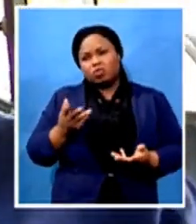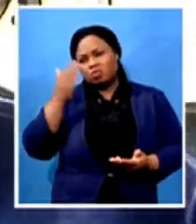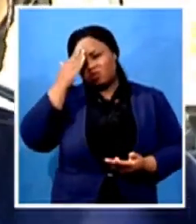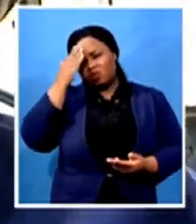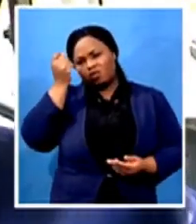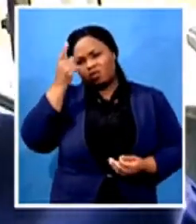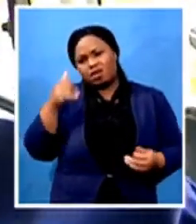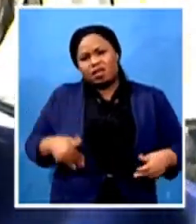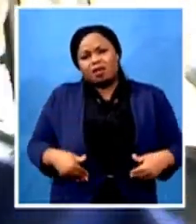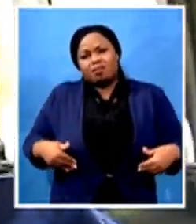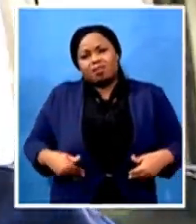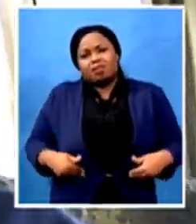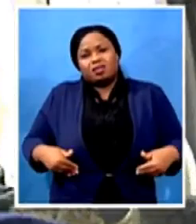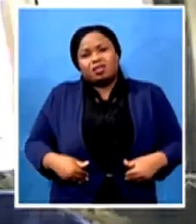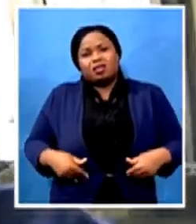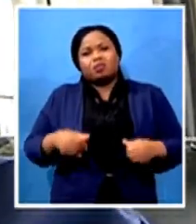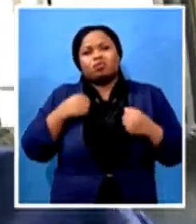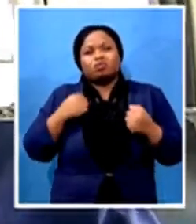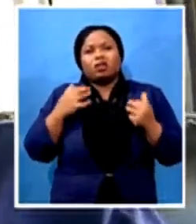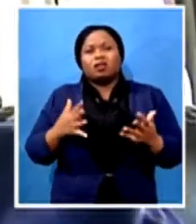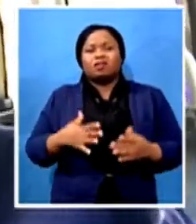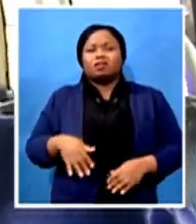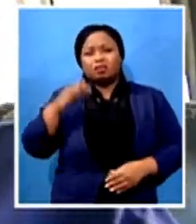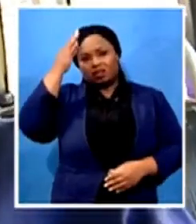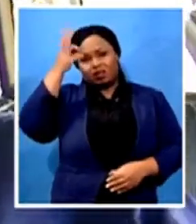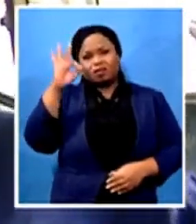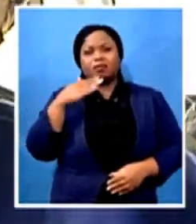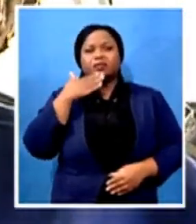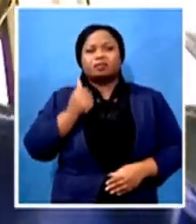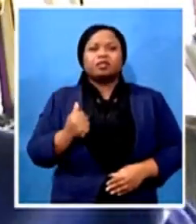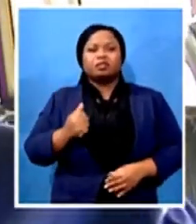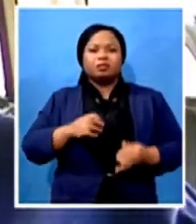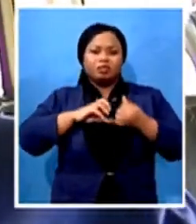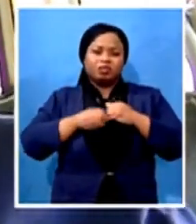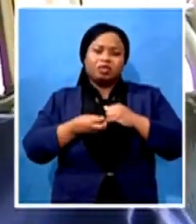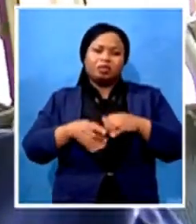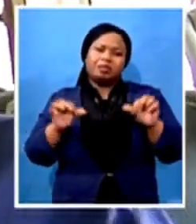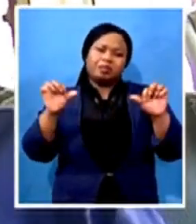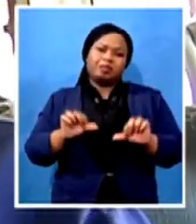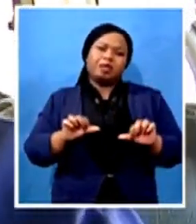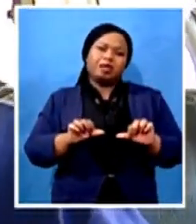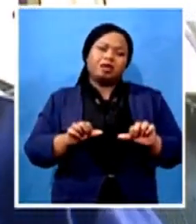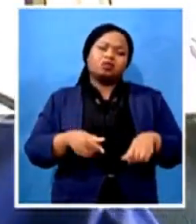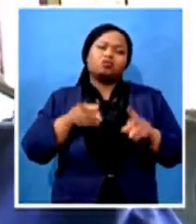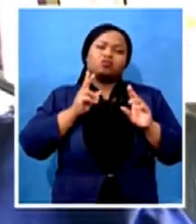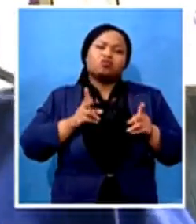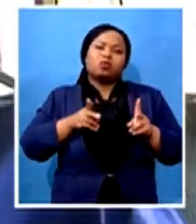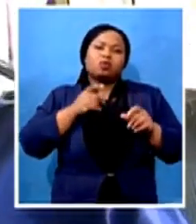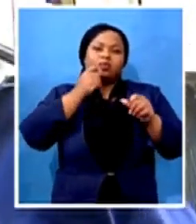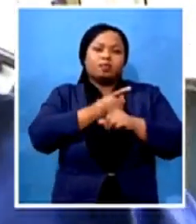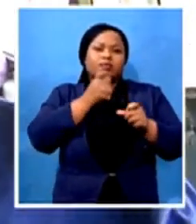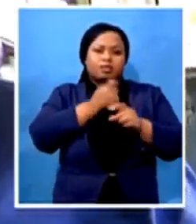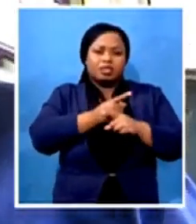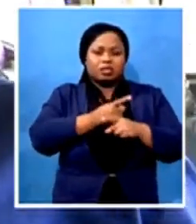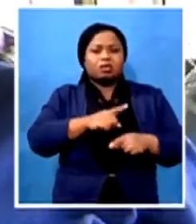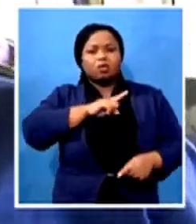ahlise akwazi ukuthi abuyisele okungenani amateksi esimene okuyiso sizokwazi ukuthi nathi sikwazi ukuthi lozuke esiwuholayo